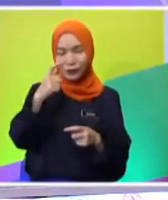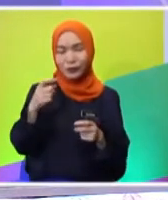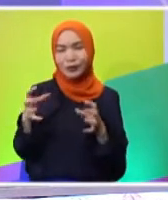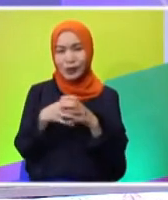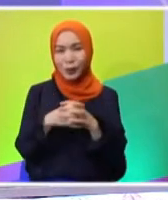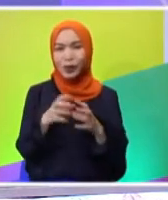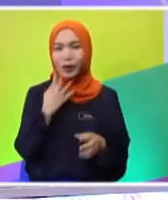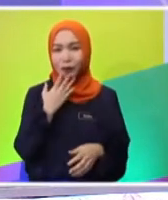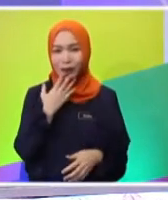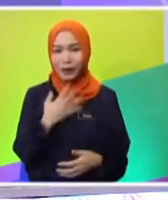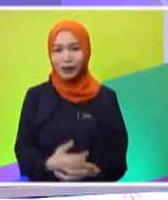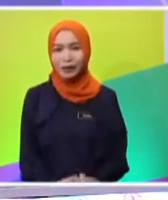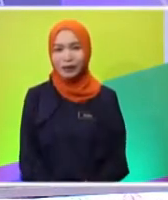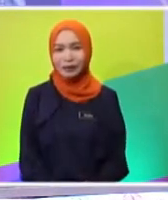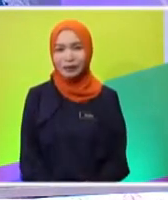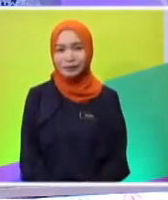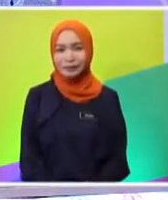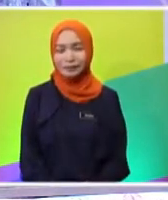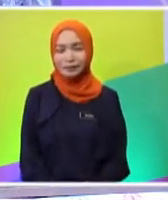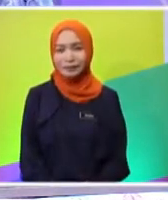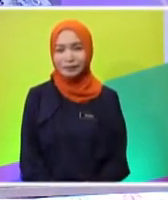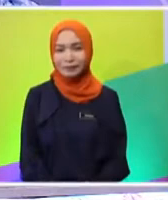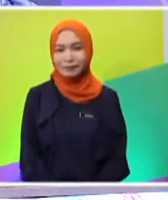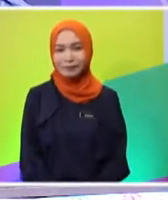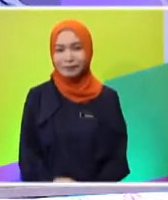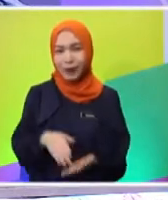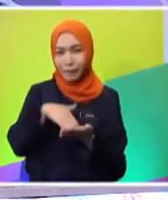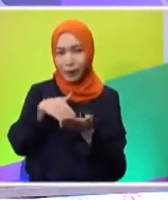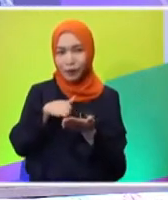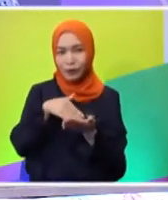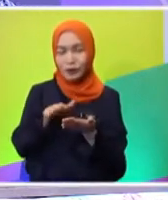Bruce Bruce kekistan